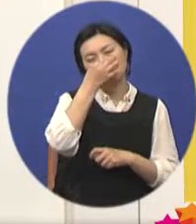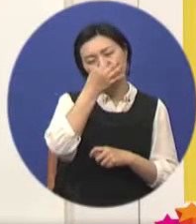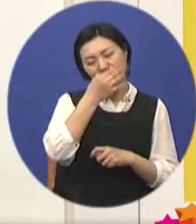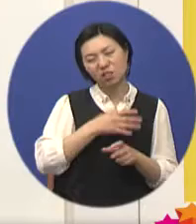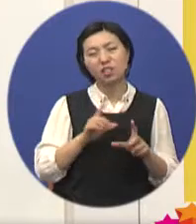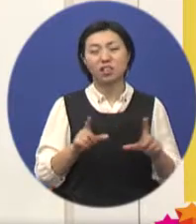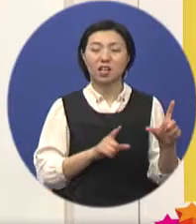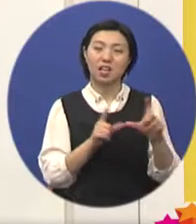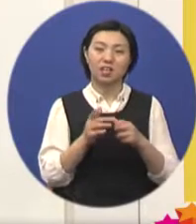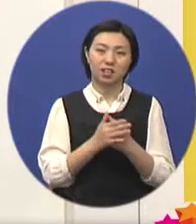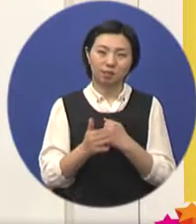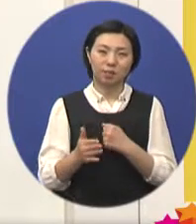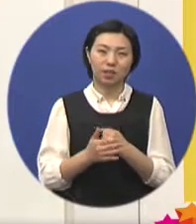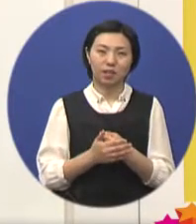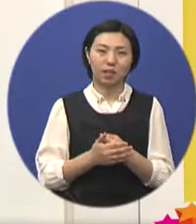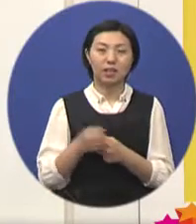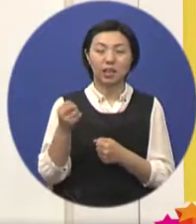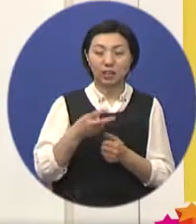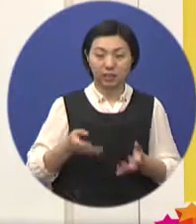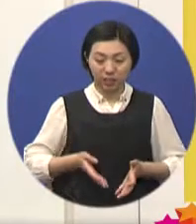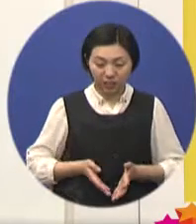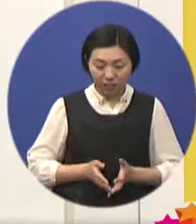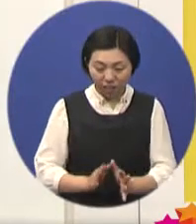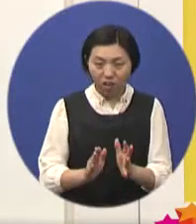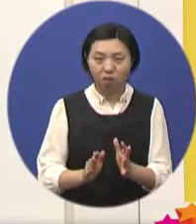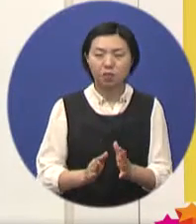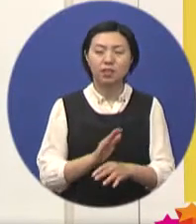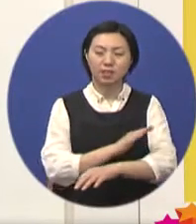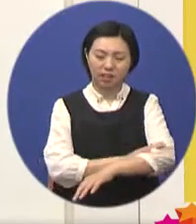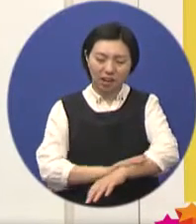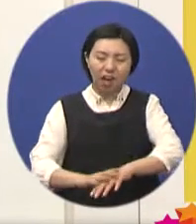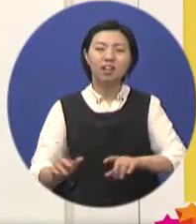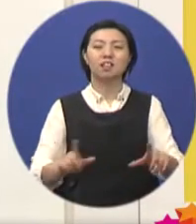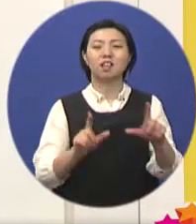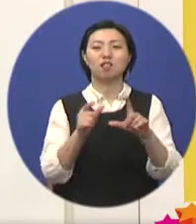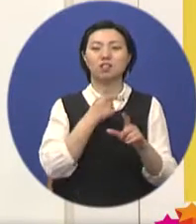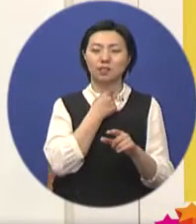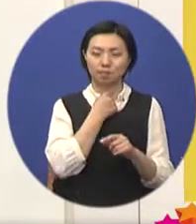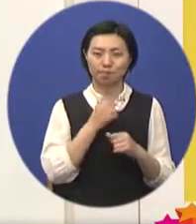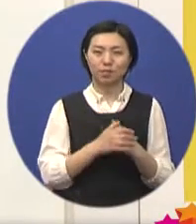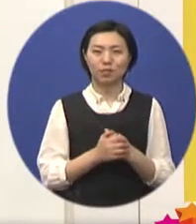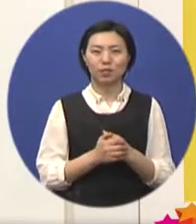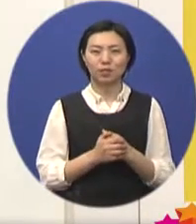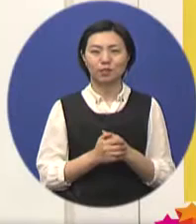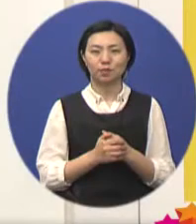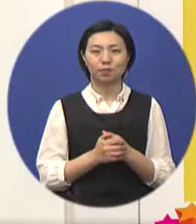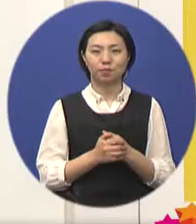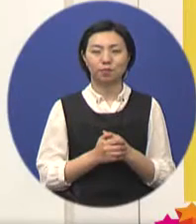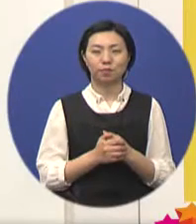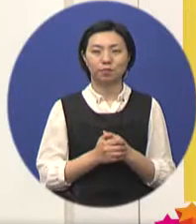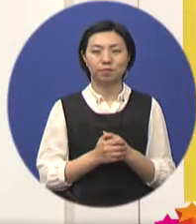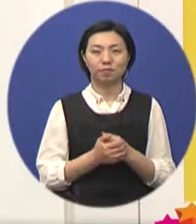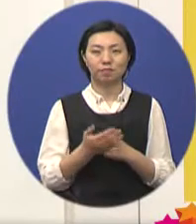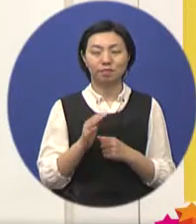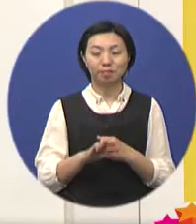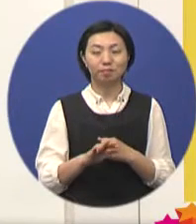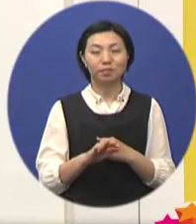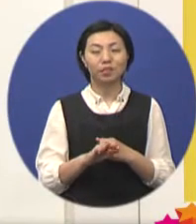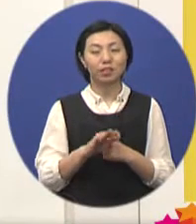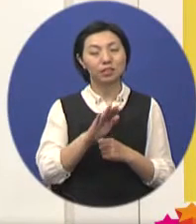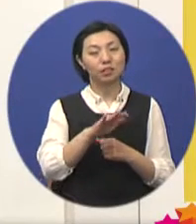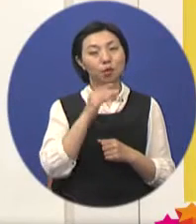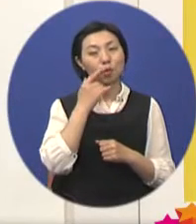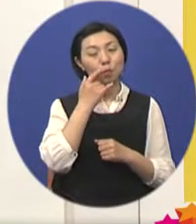그렇죠. 모든 다시 것이. 다시 세상을 태어난다면 잘 살아보고 싶죠. 아이고. 근데 이제 제가 저 어머니.